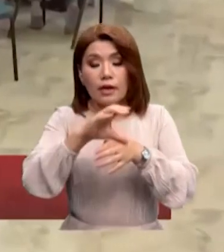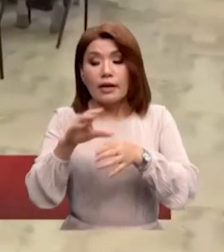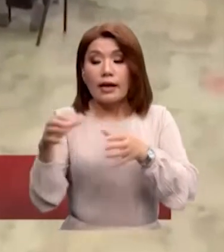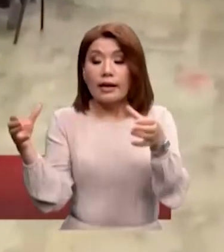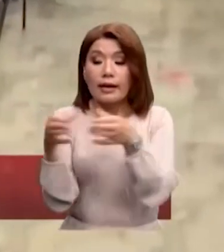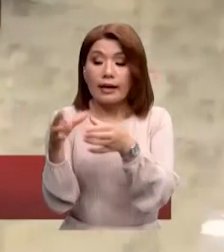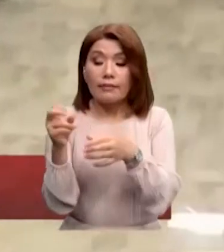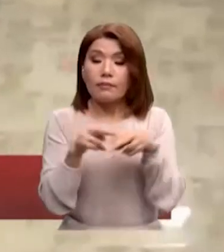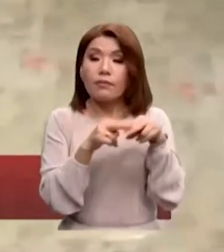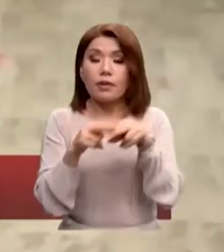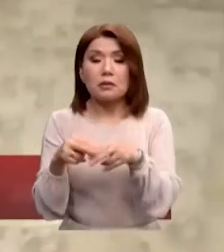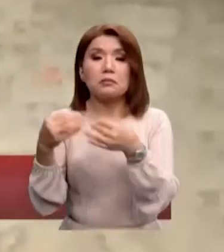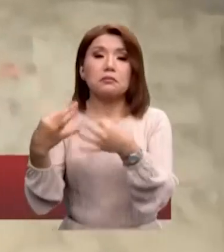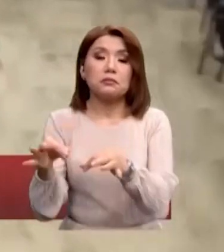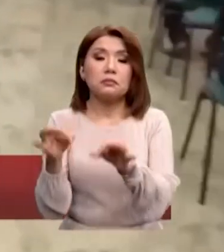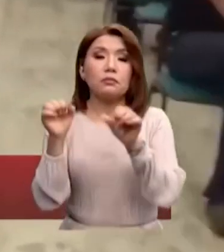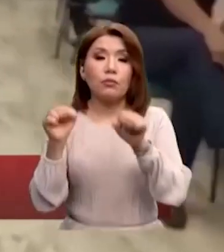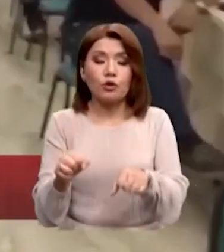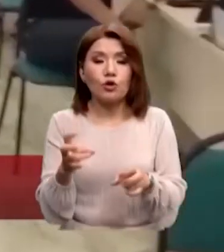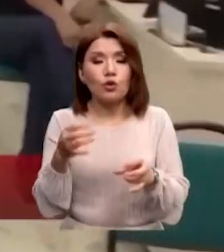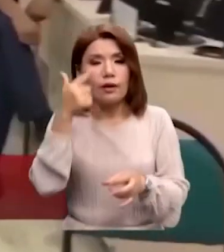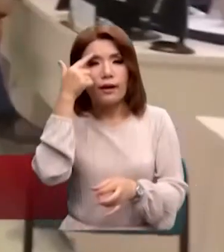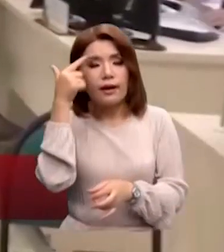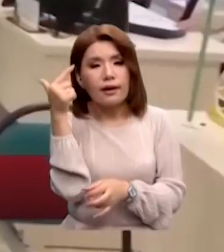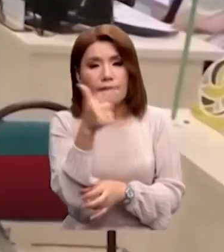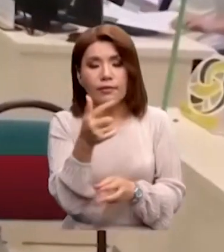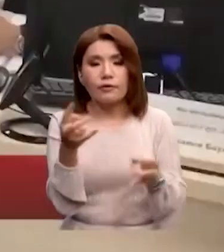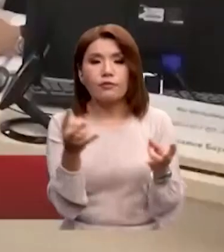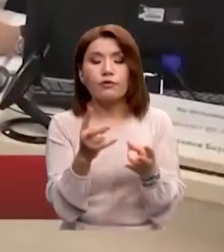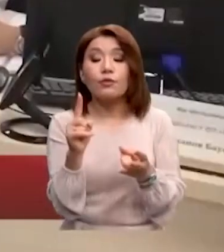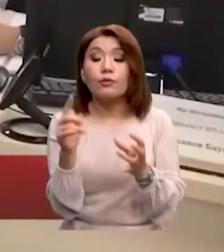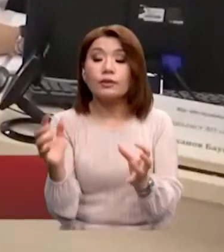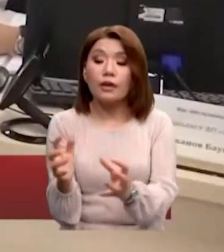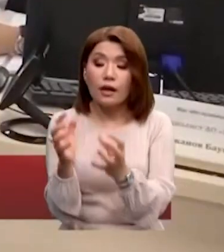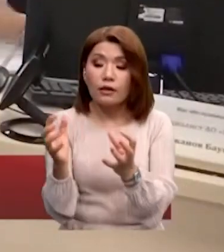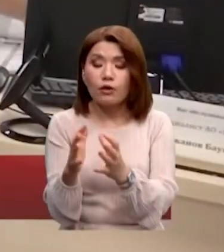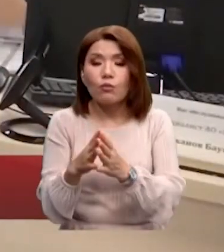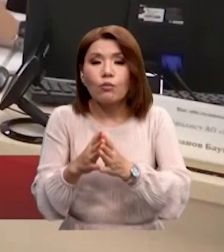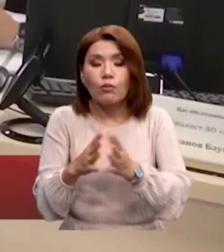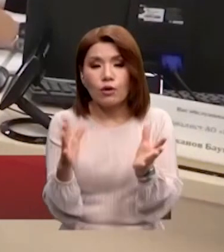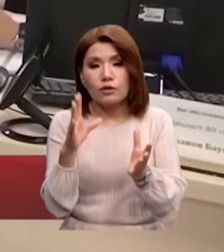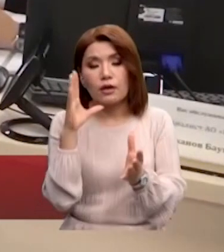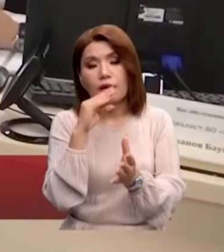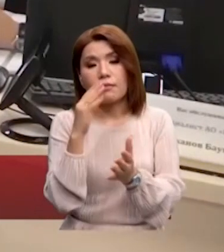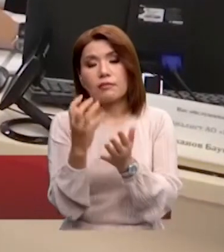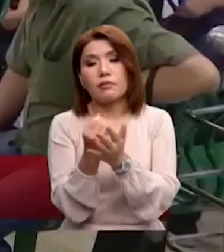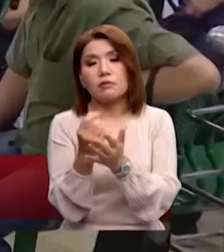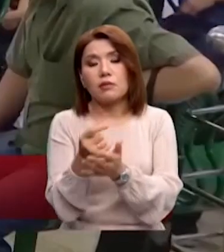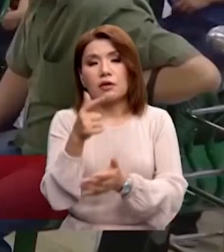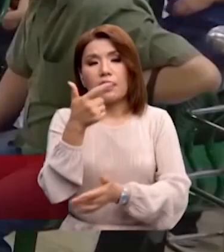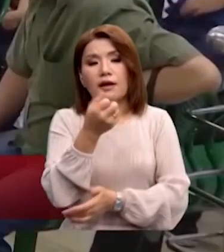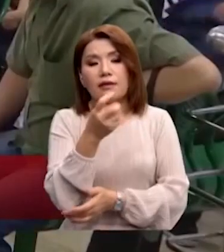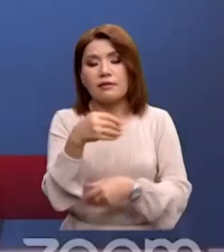беруге болады. Әрине, ол үшін қаржылық сауаттылықтың болуы маңызды, өйткені оның сақталуы мен мол табыс әкелетініне ешкімде